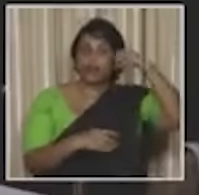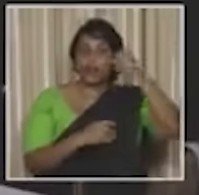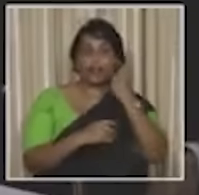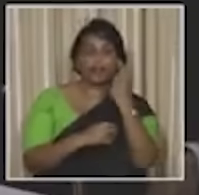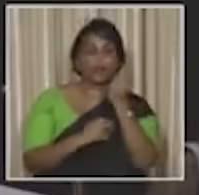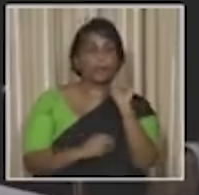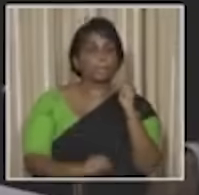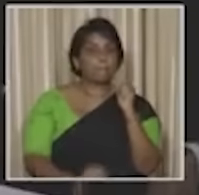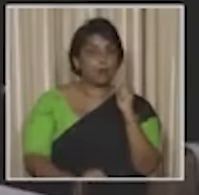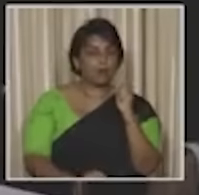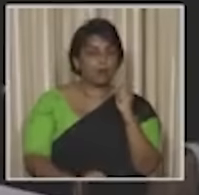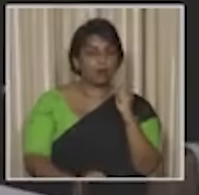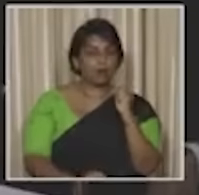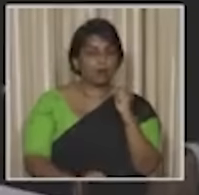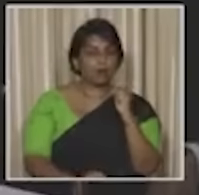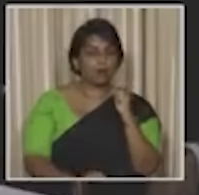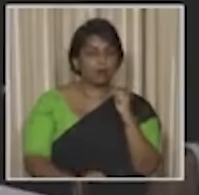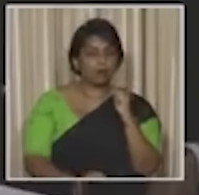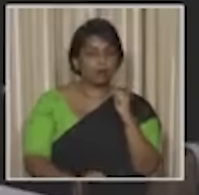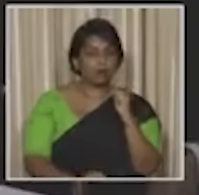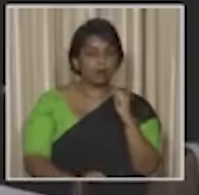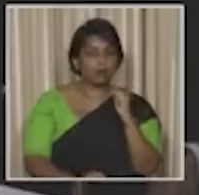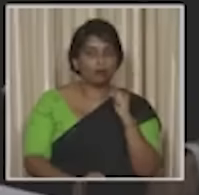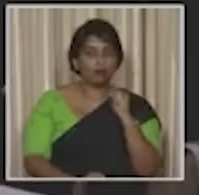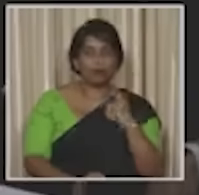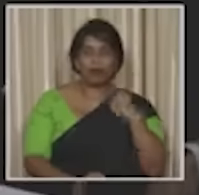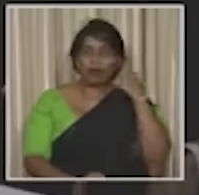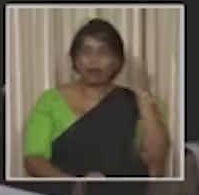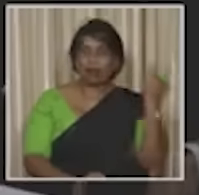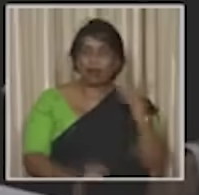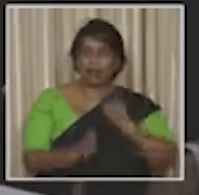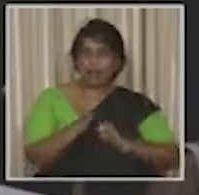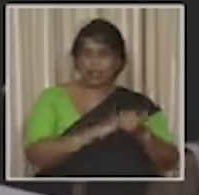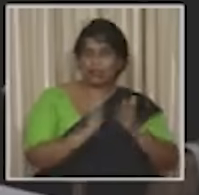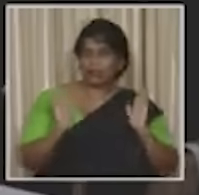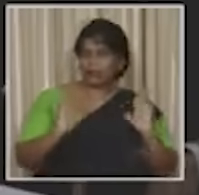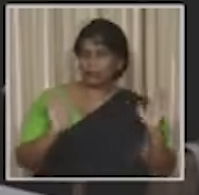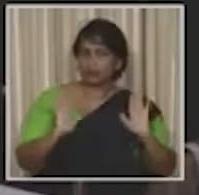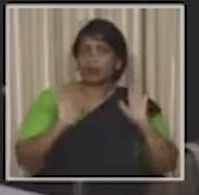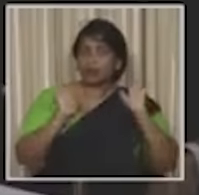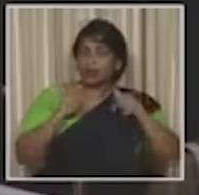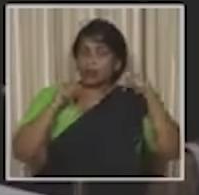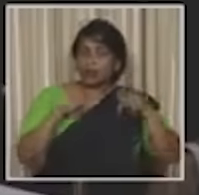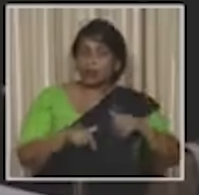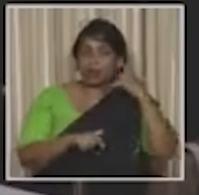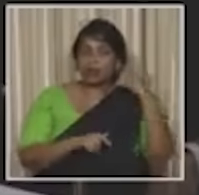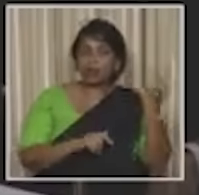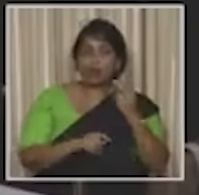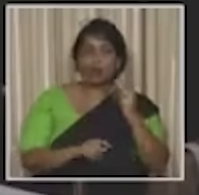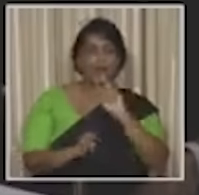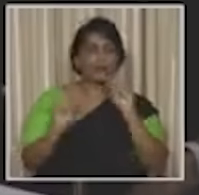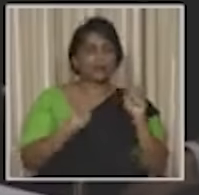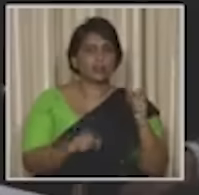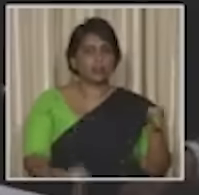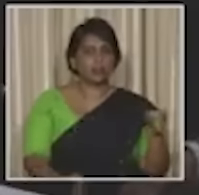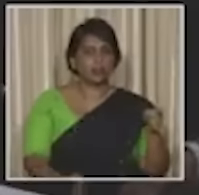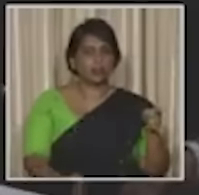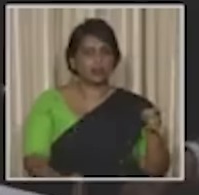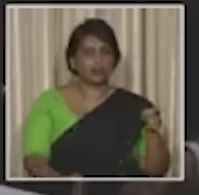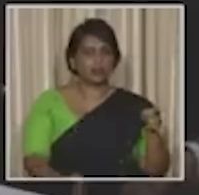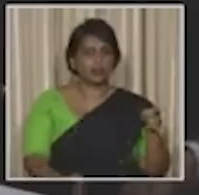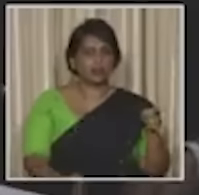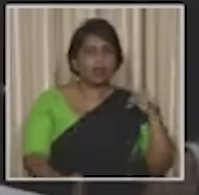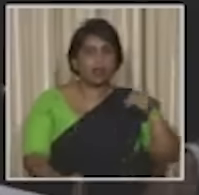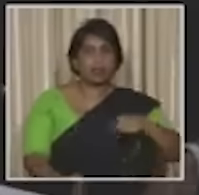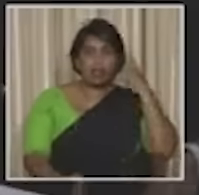ඒකකයක් රුපියල් 50යි. මම ගල්ලංගරු වල පක්ෂපාති නේ. හැබැයි අද ගල්ලංගරු වලින් ගතන රුපියල් 22යි.